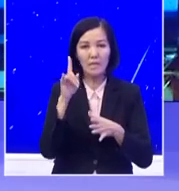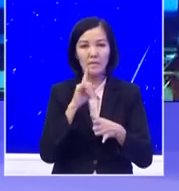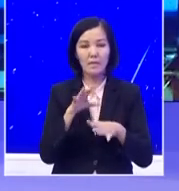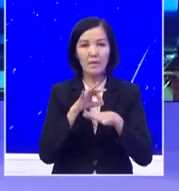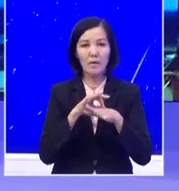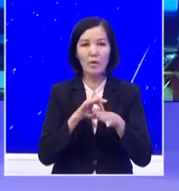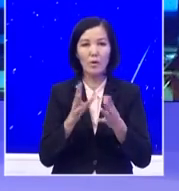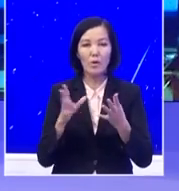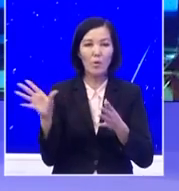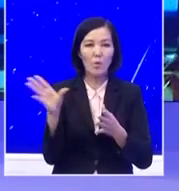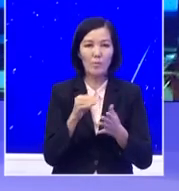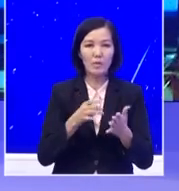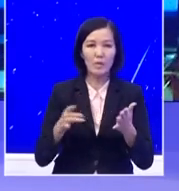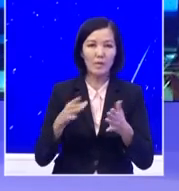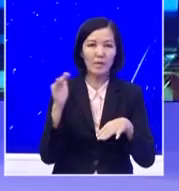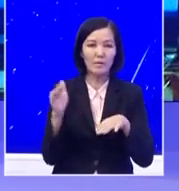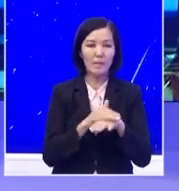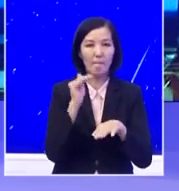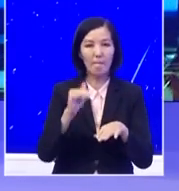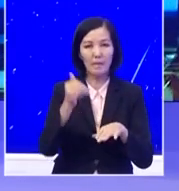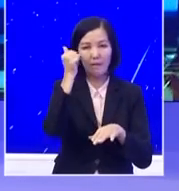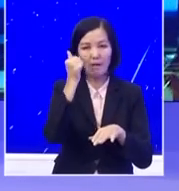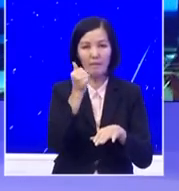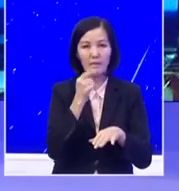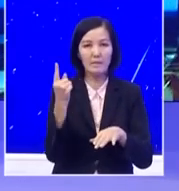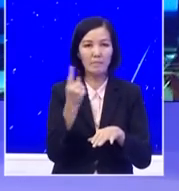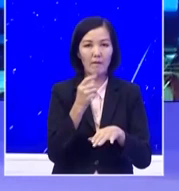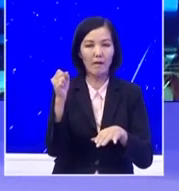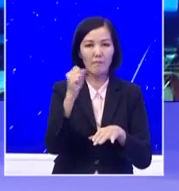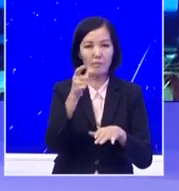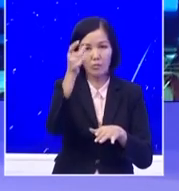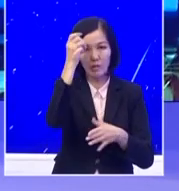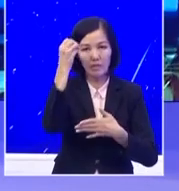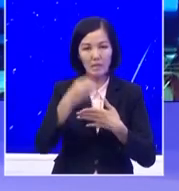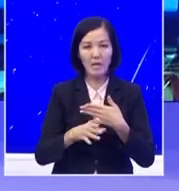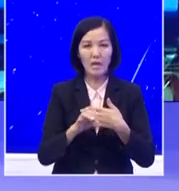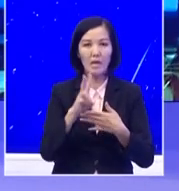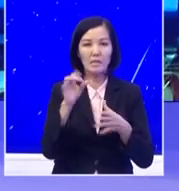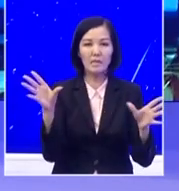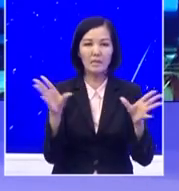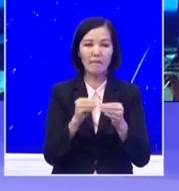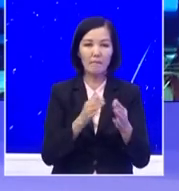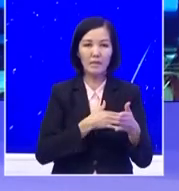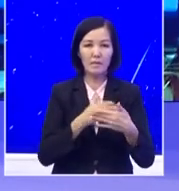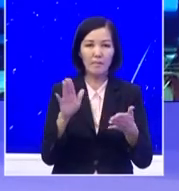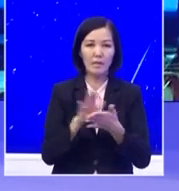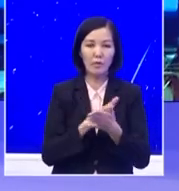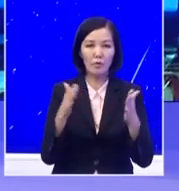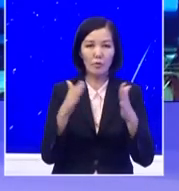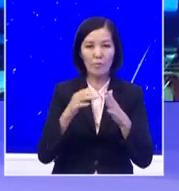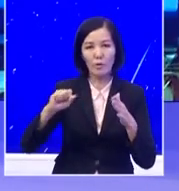прошла общереспубликанская акция «Мың алғыс». 1 августа турецкий центр АГСК совместно с волонтерами Дома